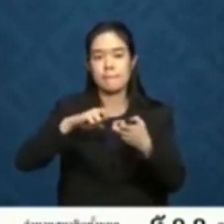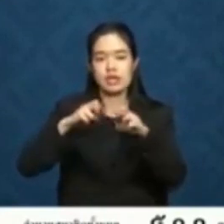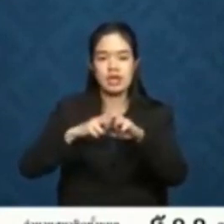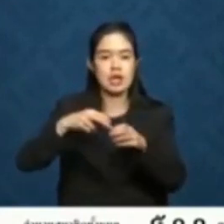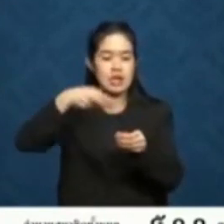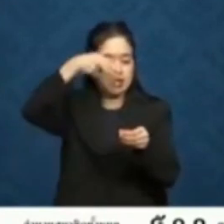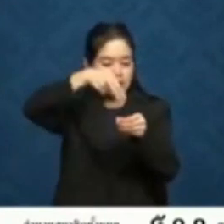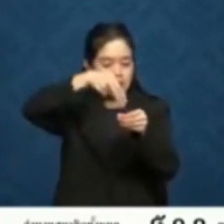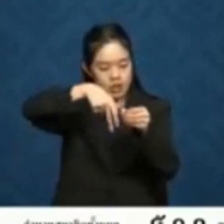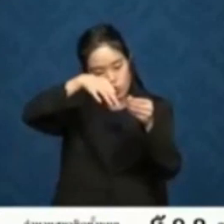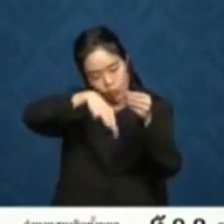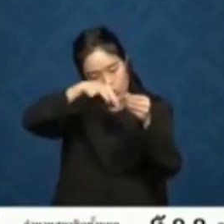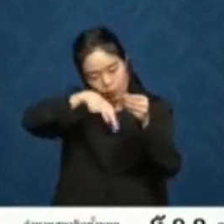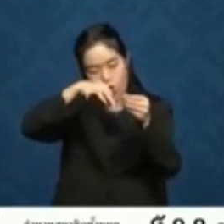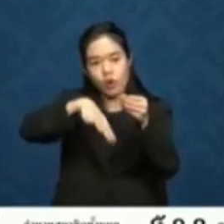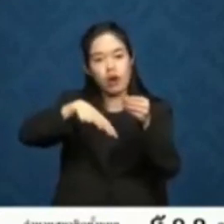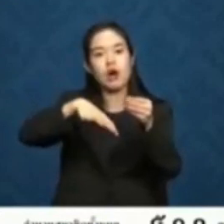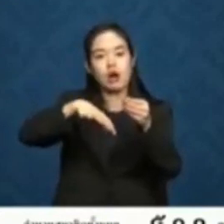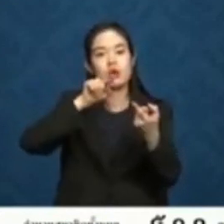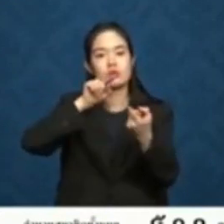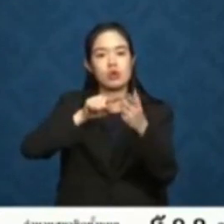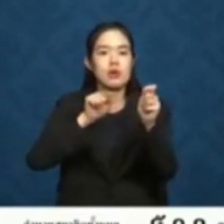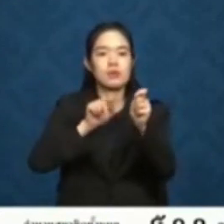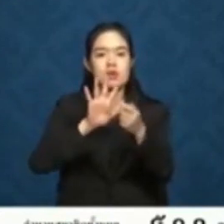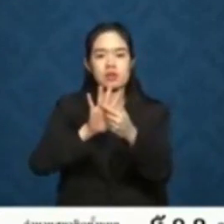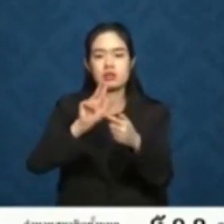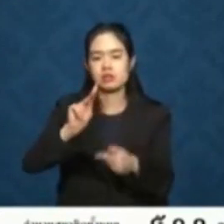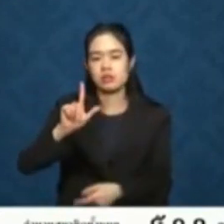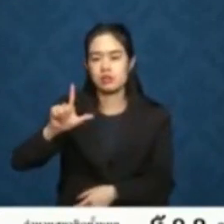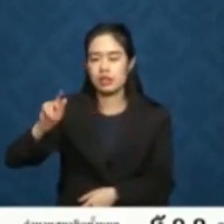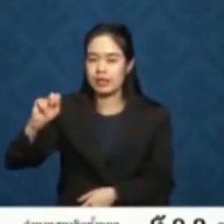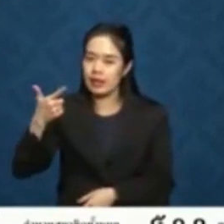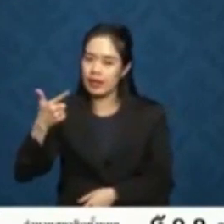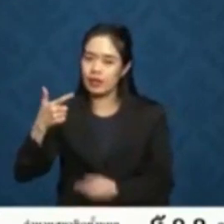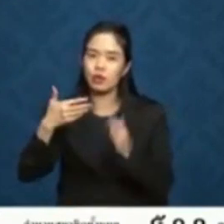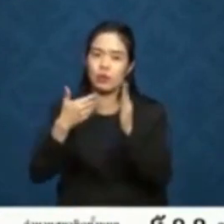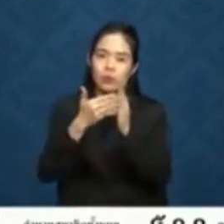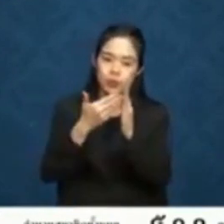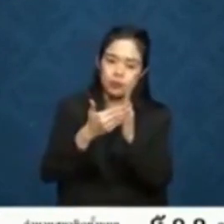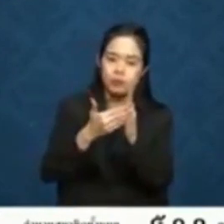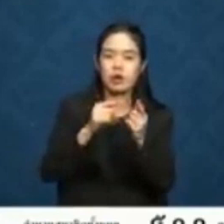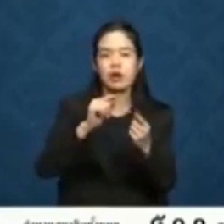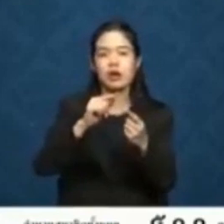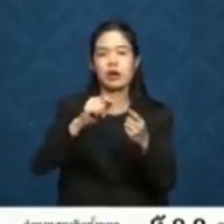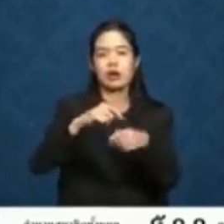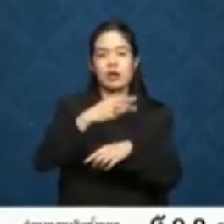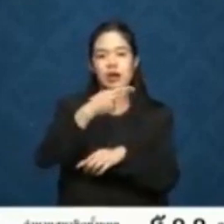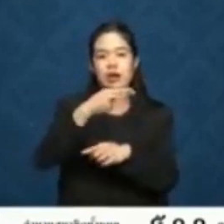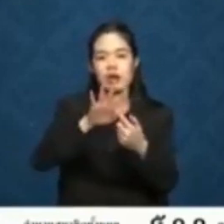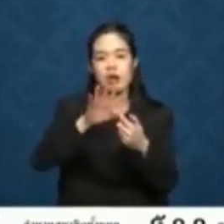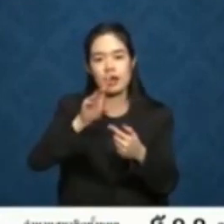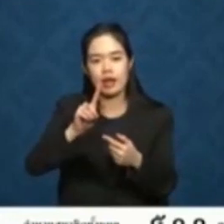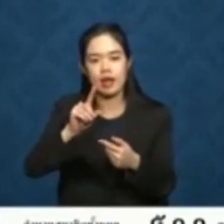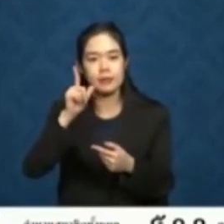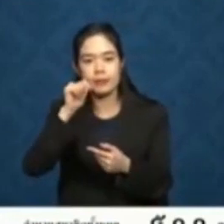วกุ้งเคยที่เคยเข้าอ่าวตั้งแต่ฝั่งอำเภอแกลงที่เป็นฝั่งตะวันออกไล่เลื่อยมาจนถึงหาดสวนสนหาดแม่ล